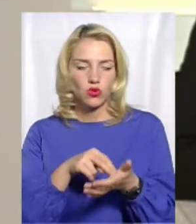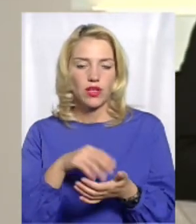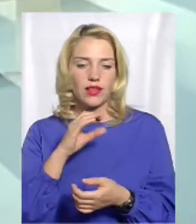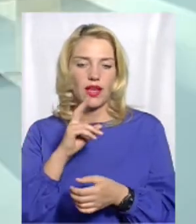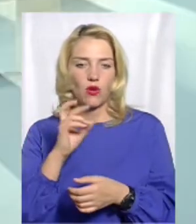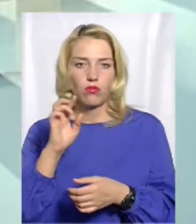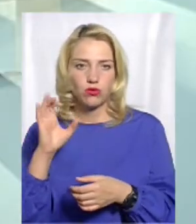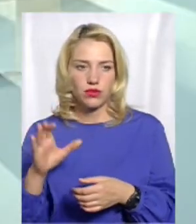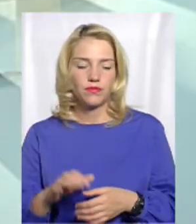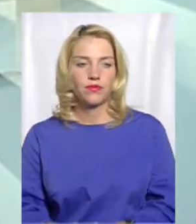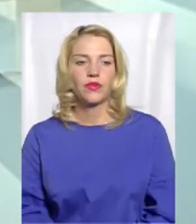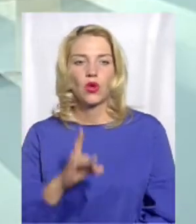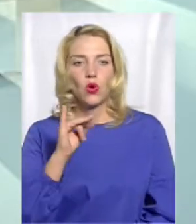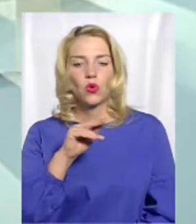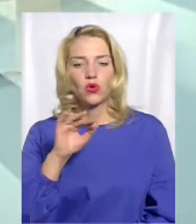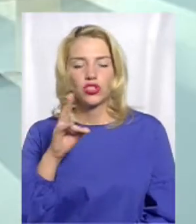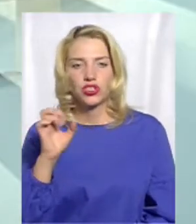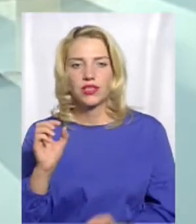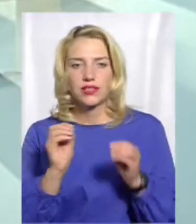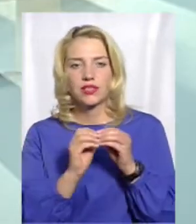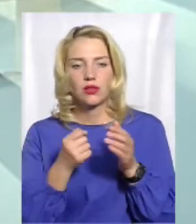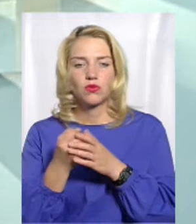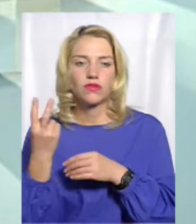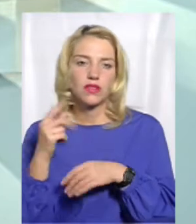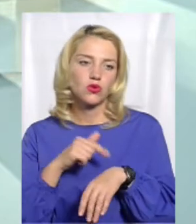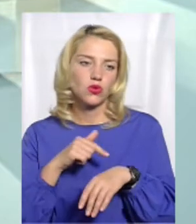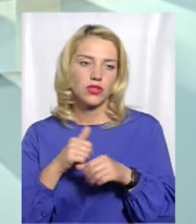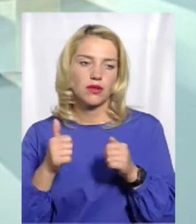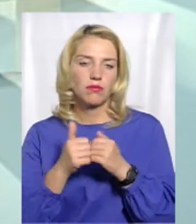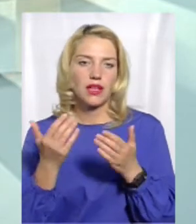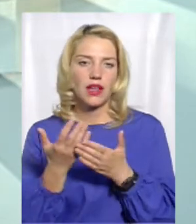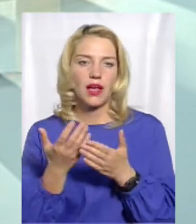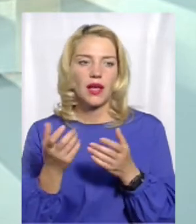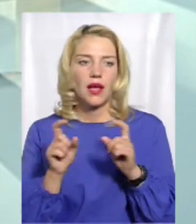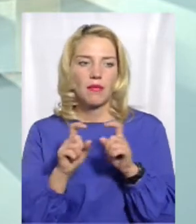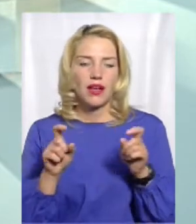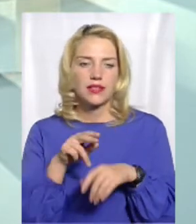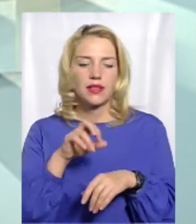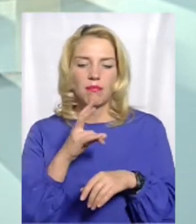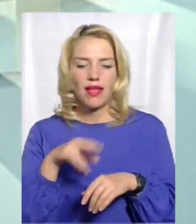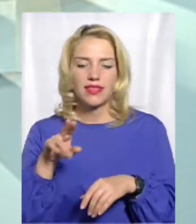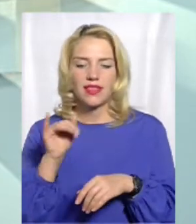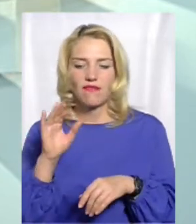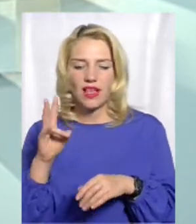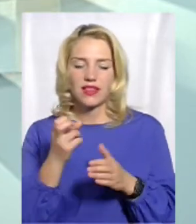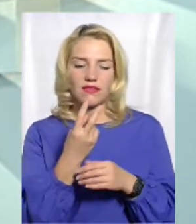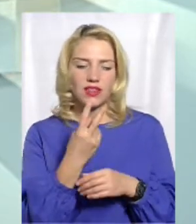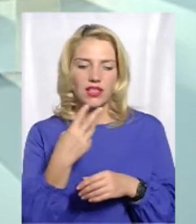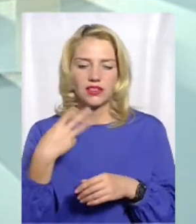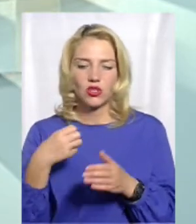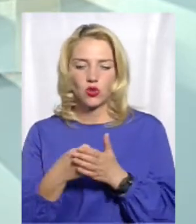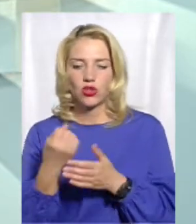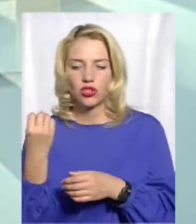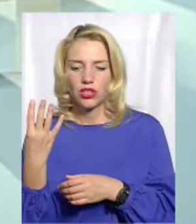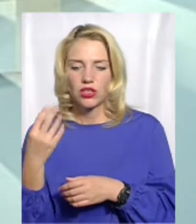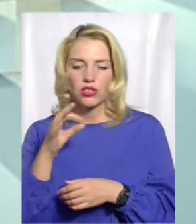звичайно. Мікрорайон Ружична з 10 по 12 годину біля магазину «Пан Диван». З 12.30 до